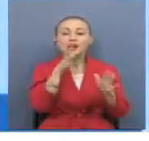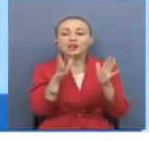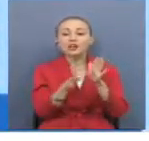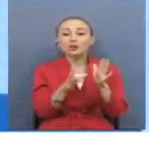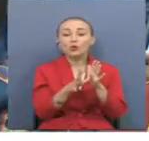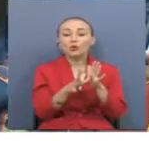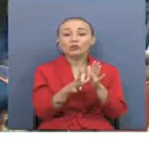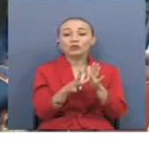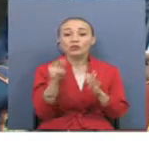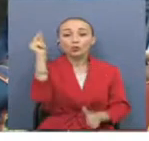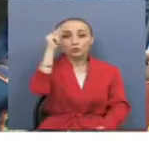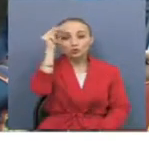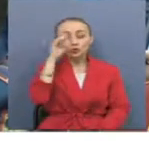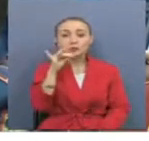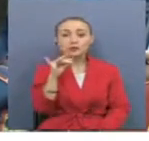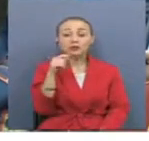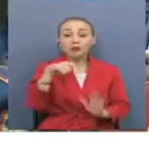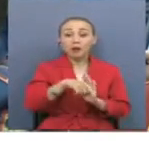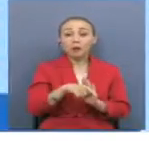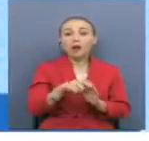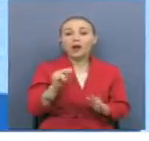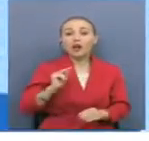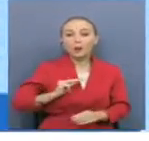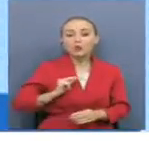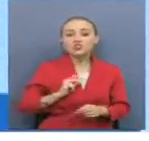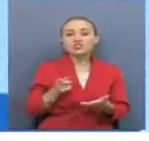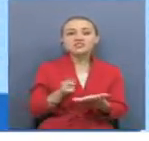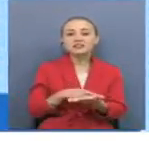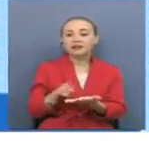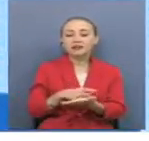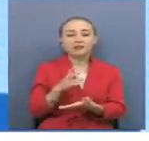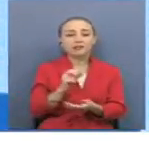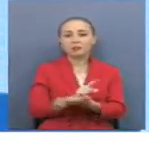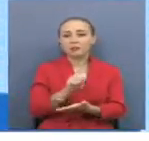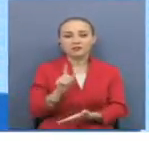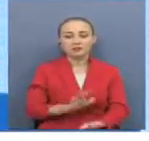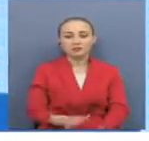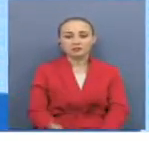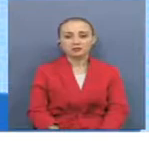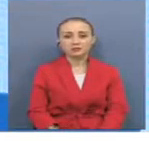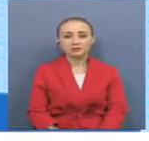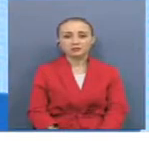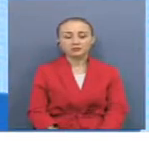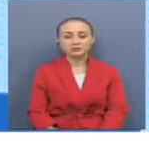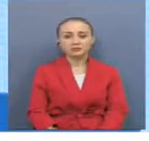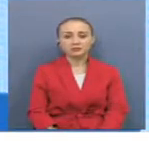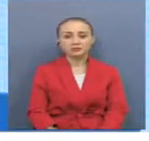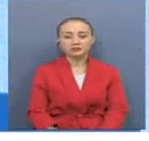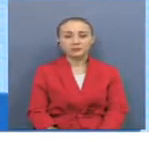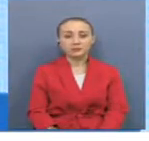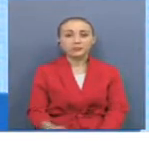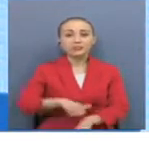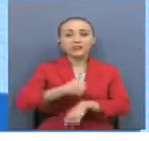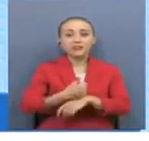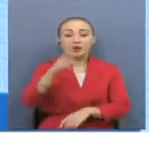бюджеті 73,3 миллиард теңгені құрап отыр. В школах Акмолинской области внедряется единая система оценки. Облыс аумағындағы мектептерде